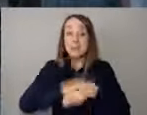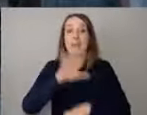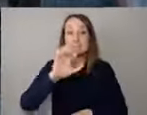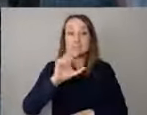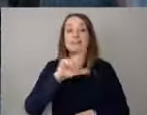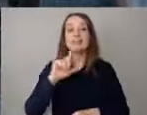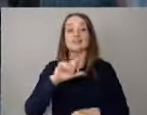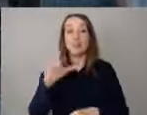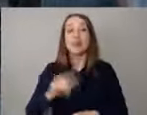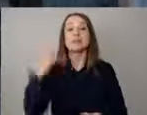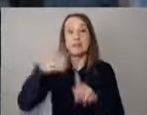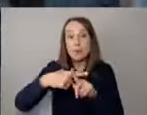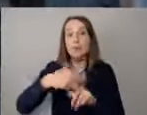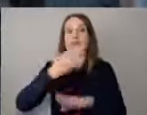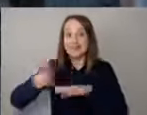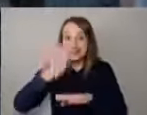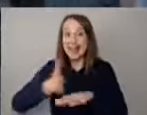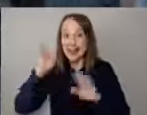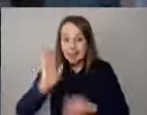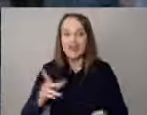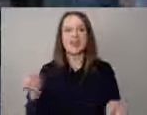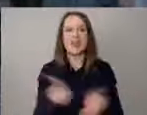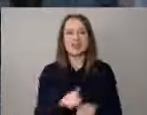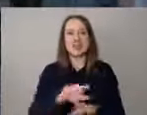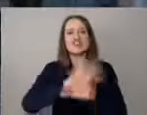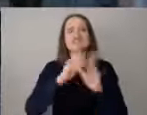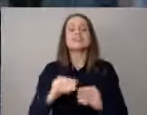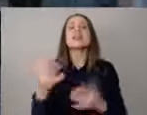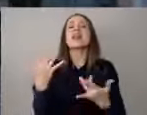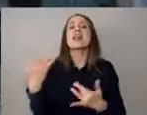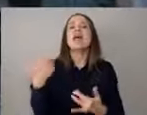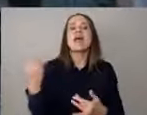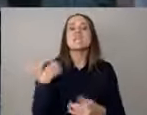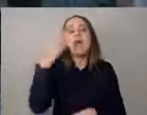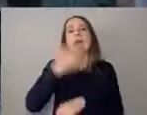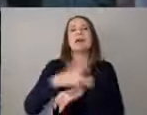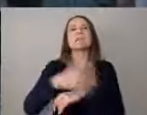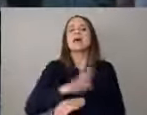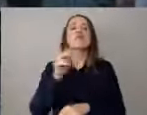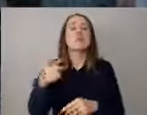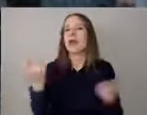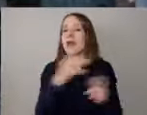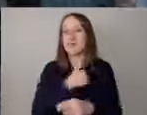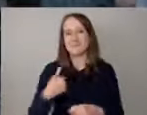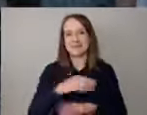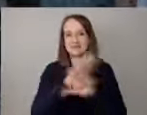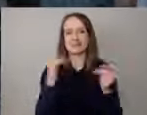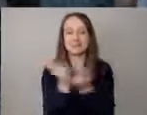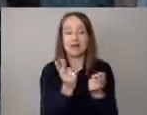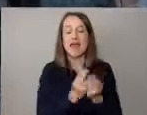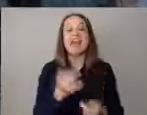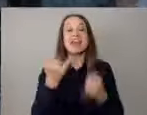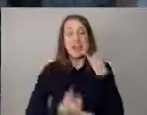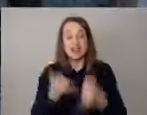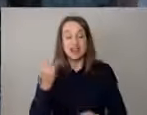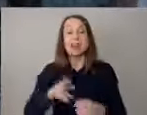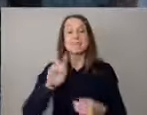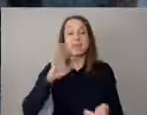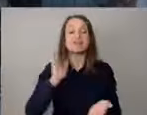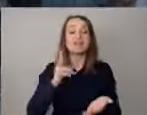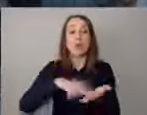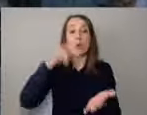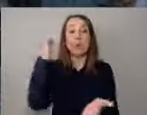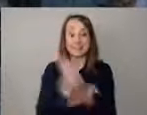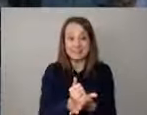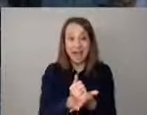wieku emerytalnym, gdzie też się dzisiaj wszyscy zgadzamy, że ja zawetuję każdą ustawę, która będzie chciała podnosić